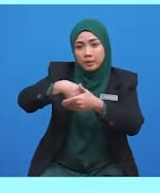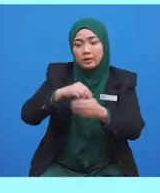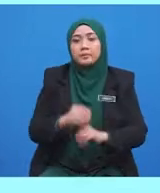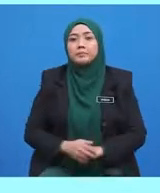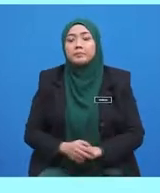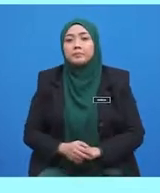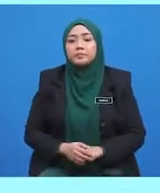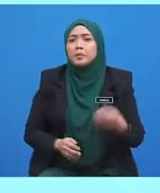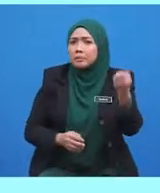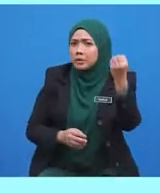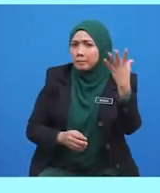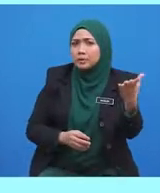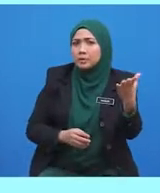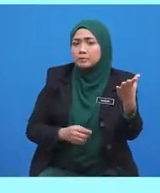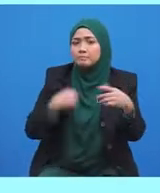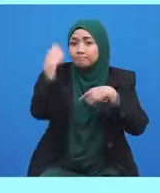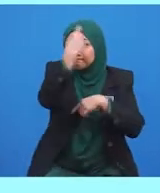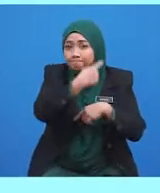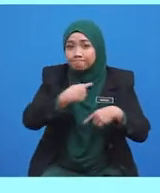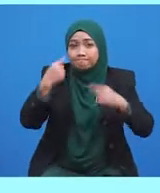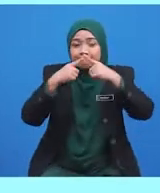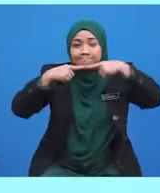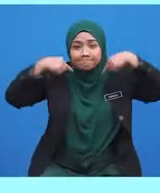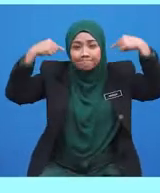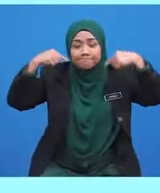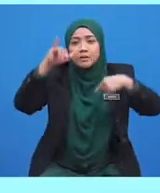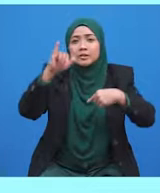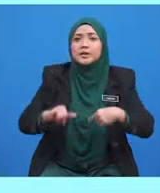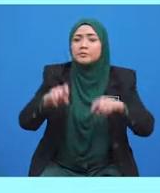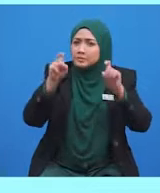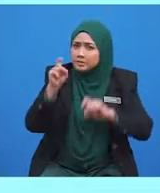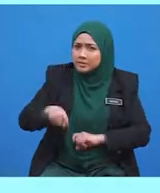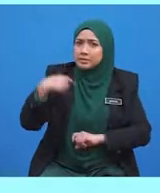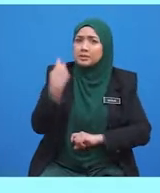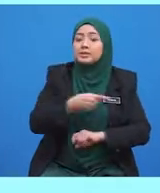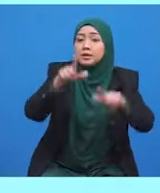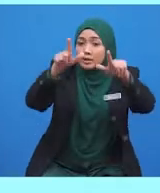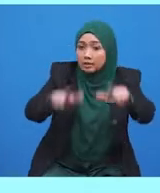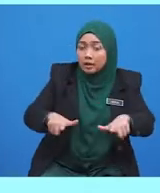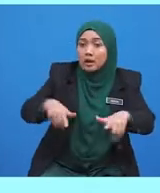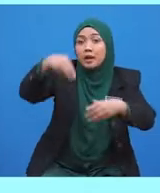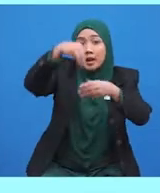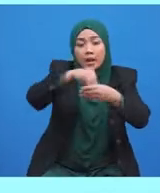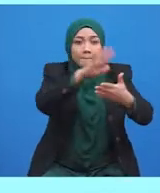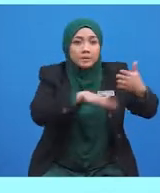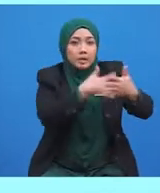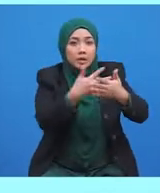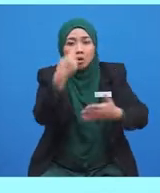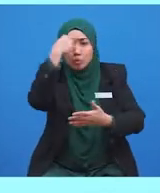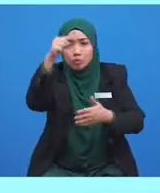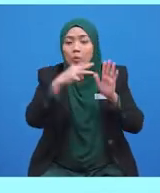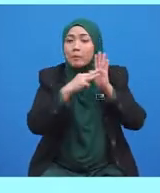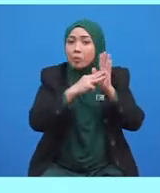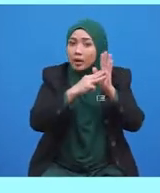Seterusnya, berapa pula simbol senyum yang perlu diletakkan dalam jadual